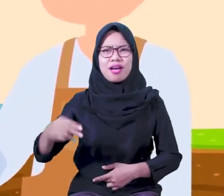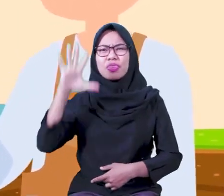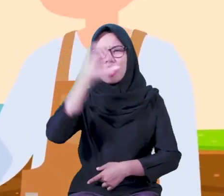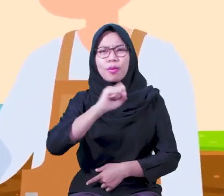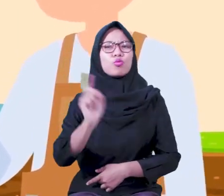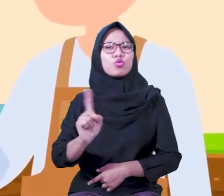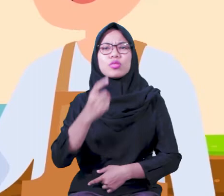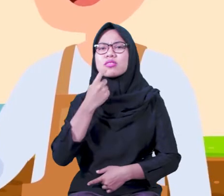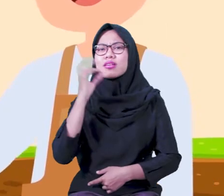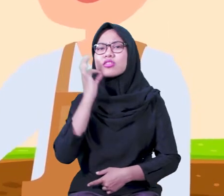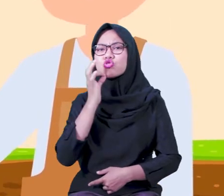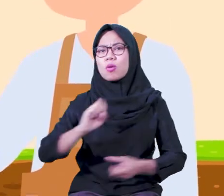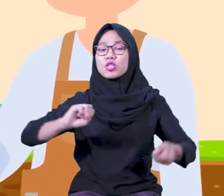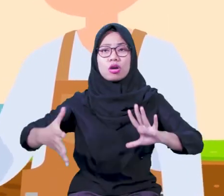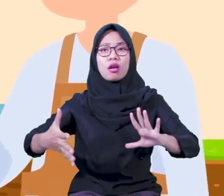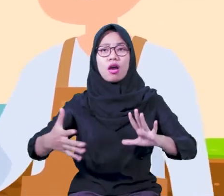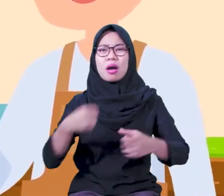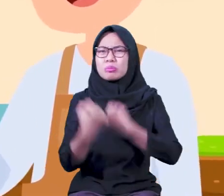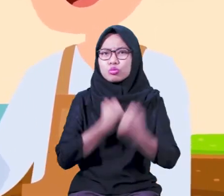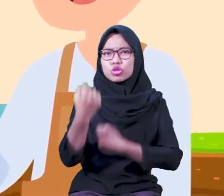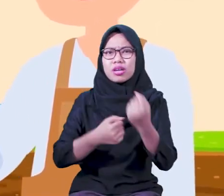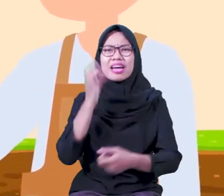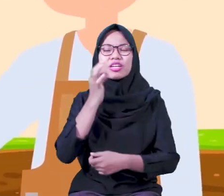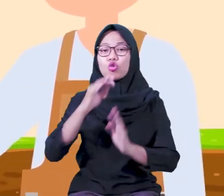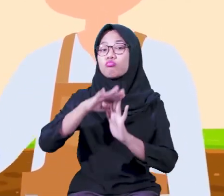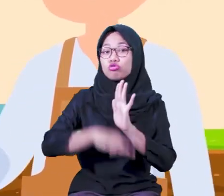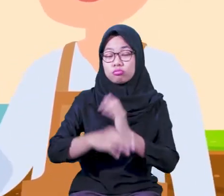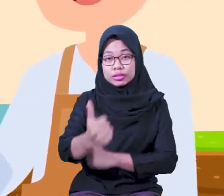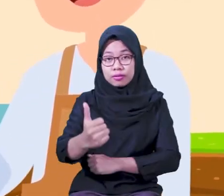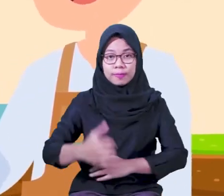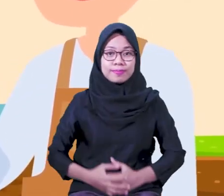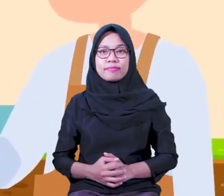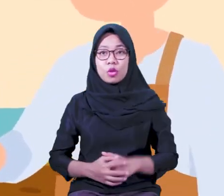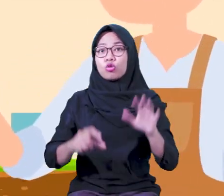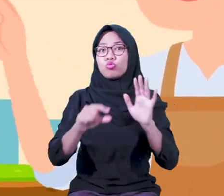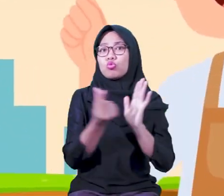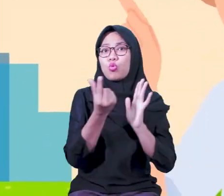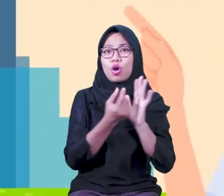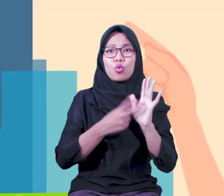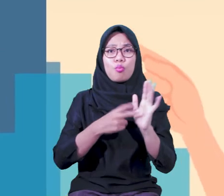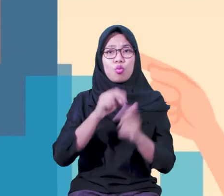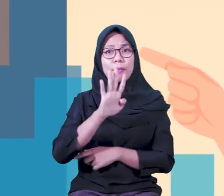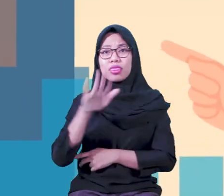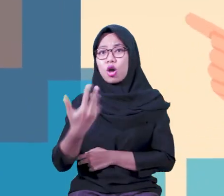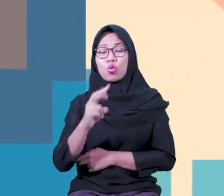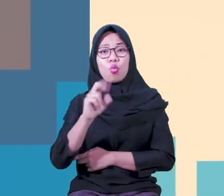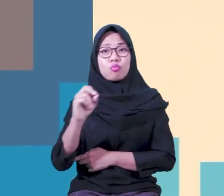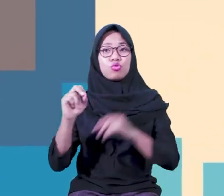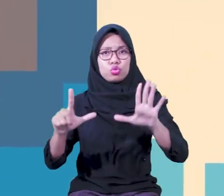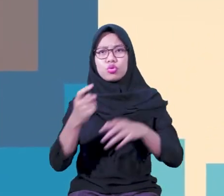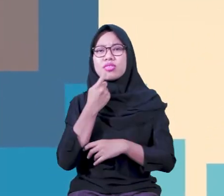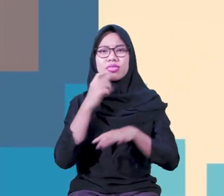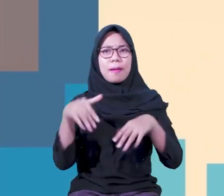di Indonesia untuk memahami potensi bencana dan haha menanggulanginya menurut undang-undang nomor